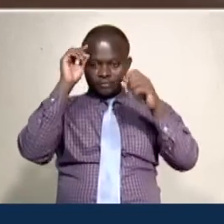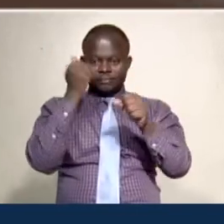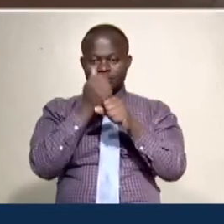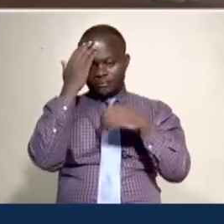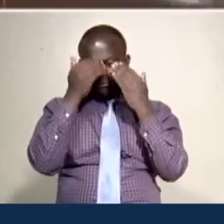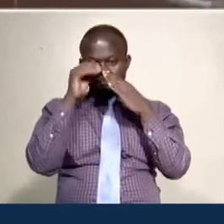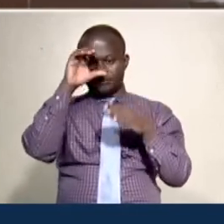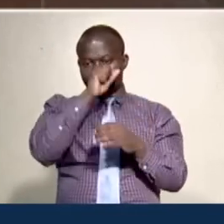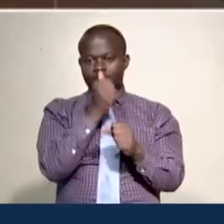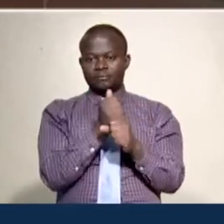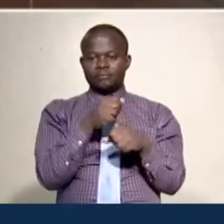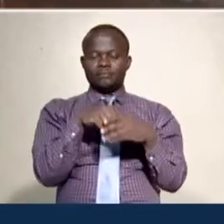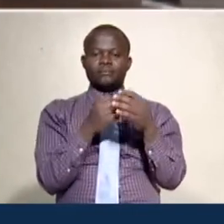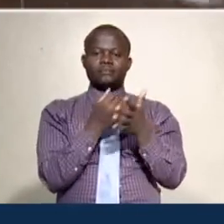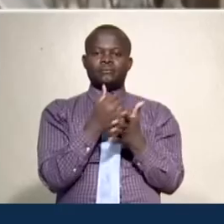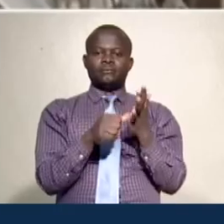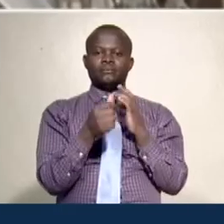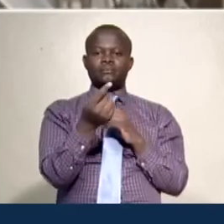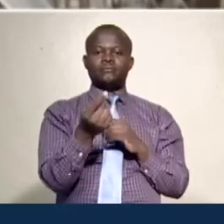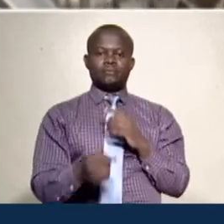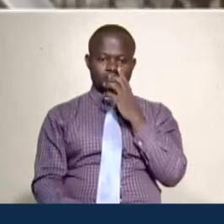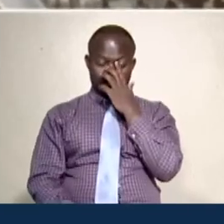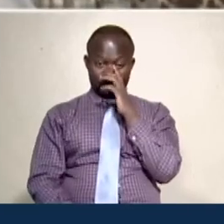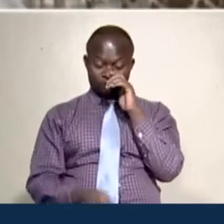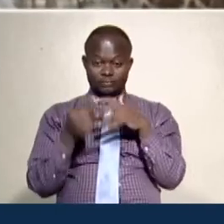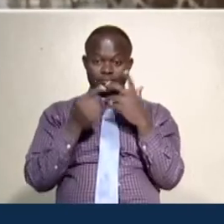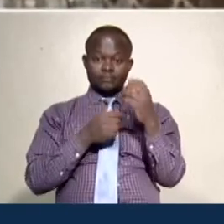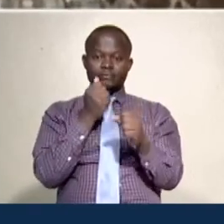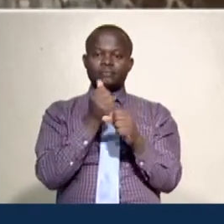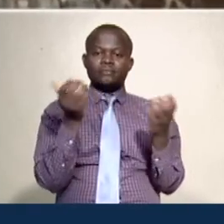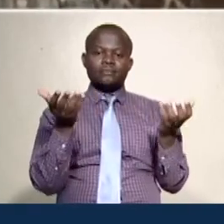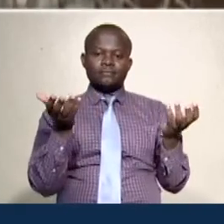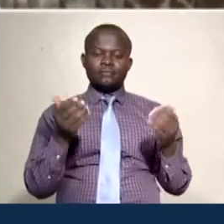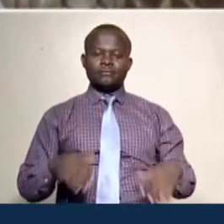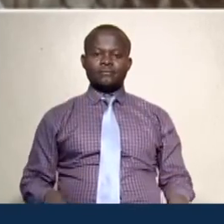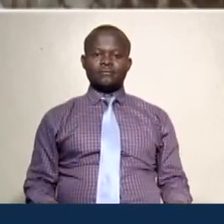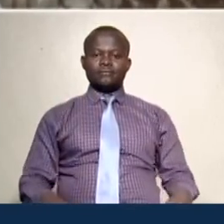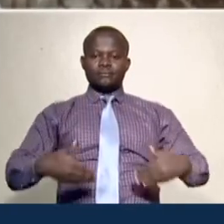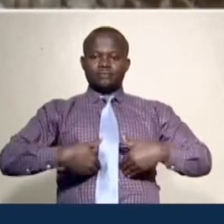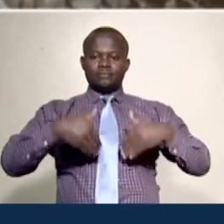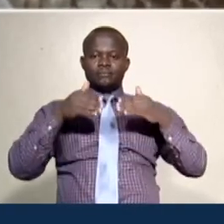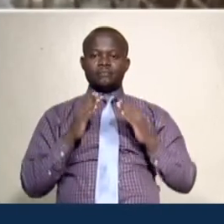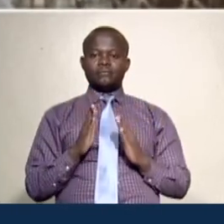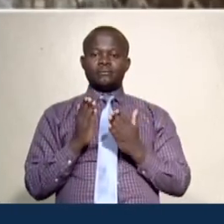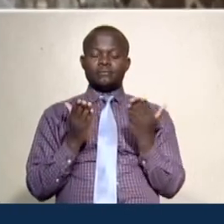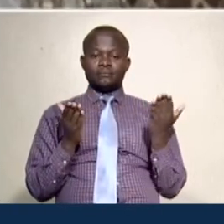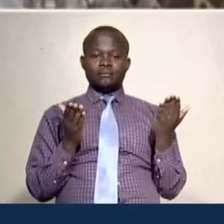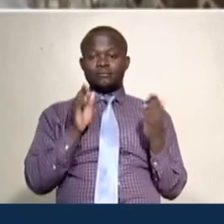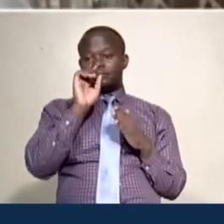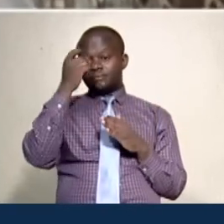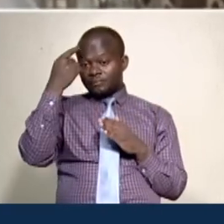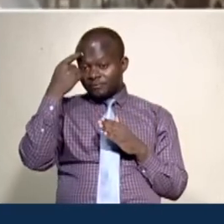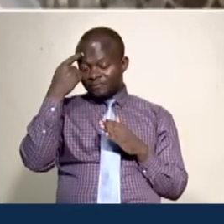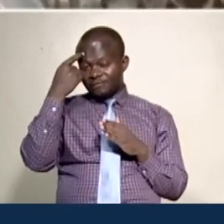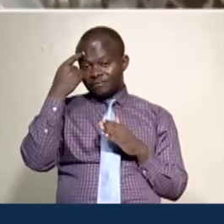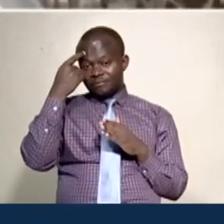kuko ubushomeri buri mu biteza iki kibazo. Ikintu cyakorwa uru rubyiruko leta